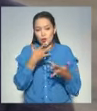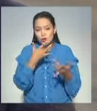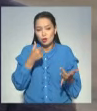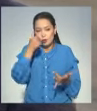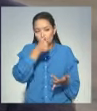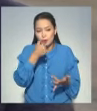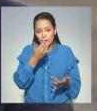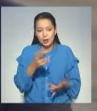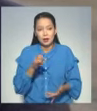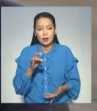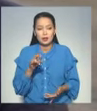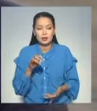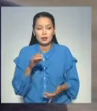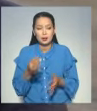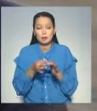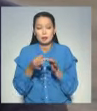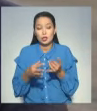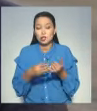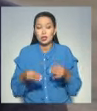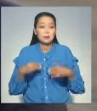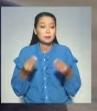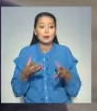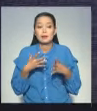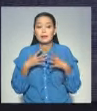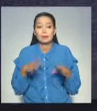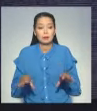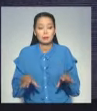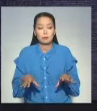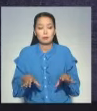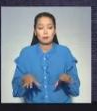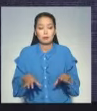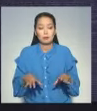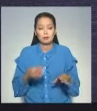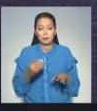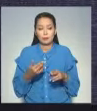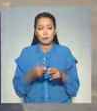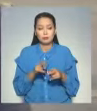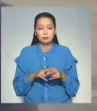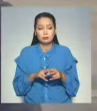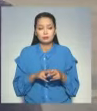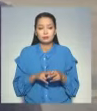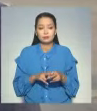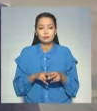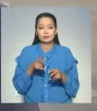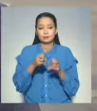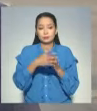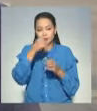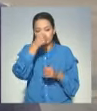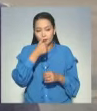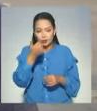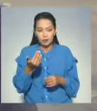мына Қаратерек маңайынан жер берілген жоқ конкурс арқылы. Ол жер 2017 жылы конкурс